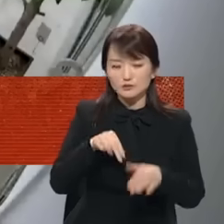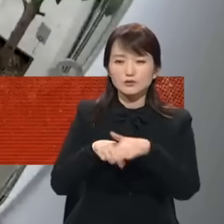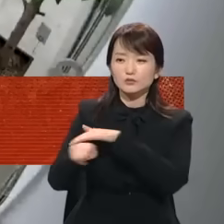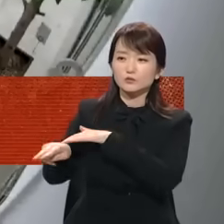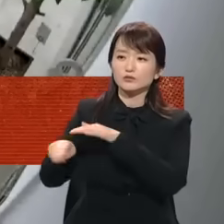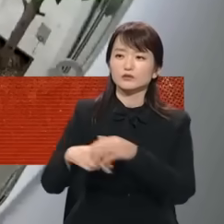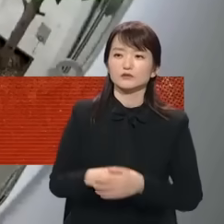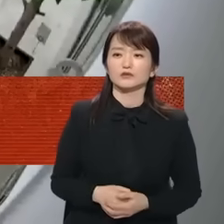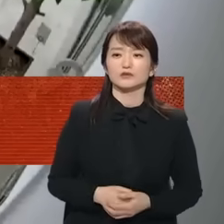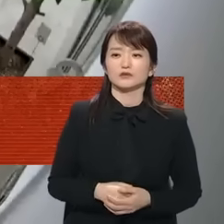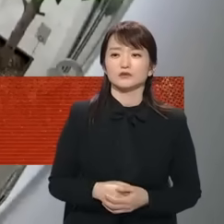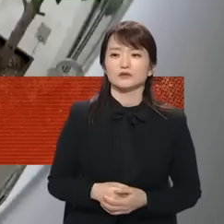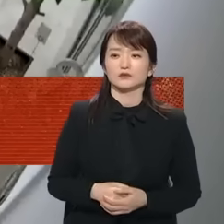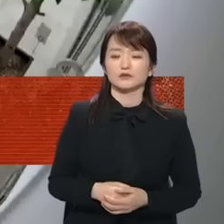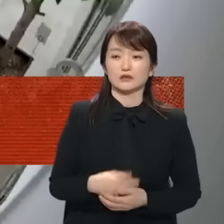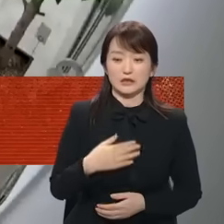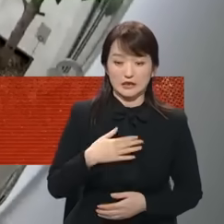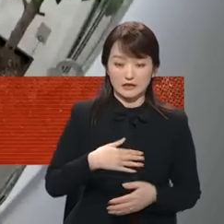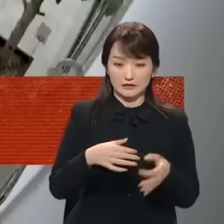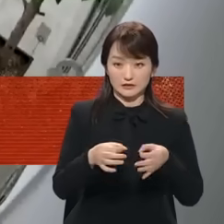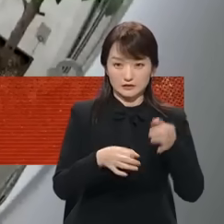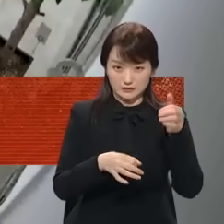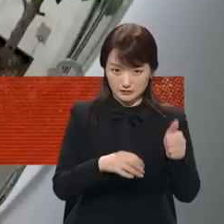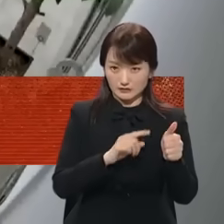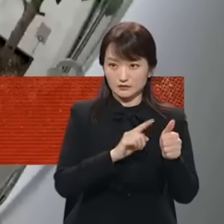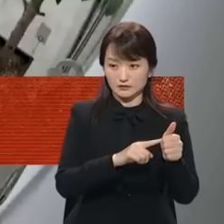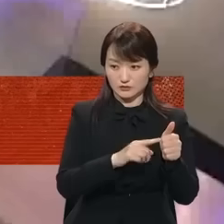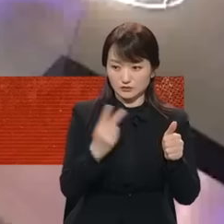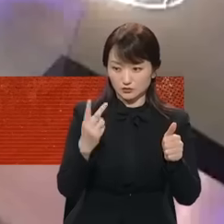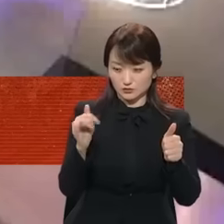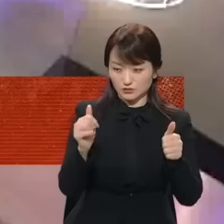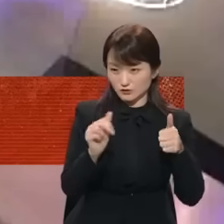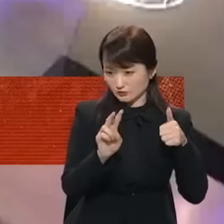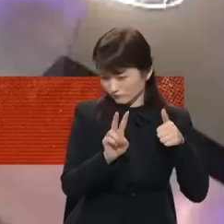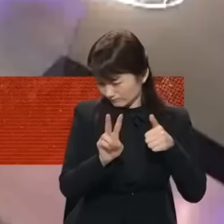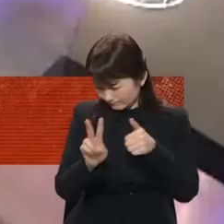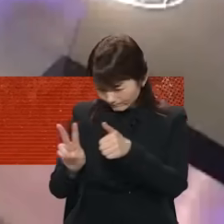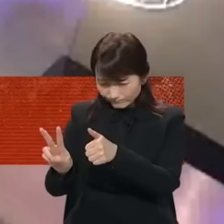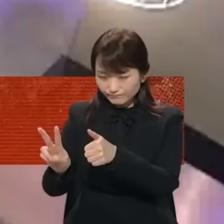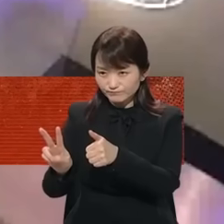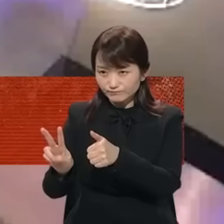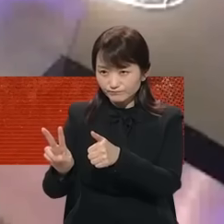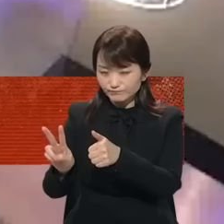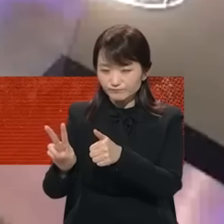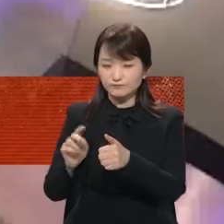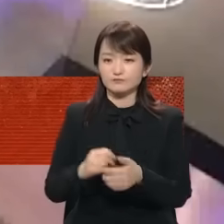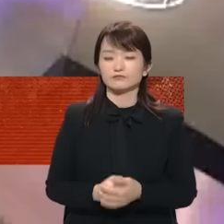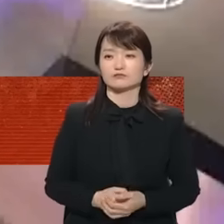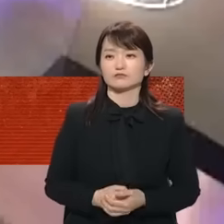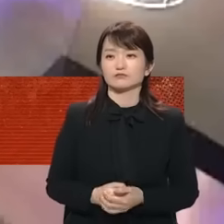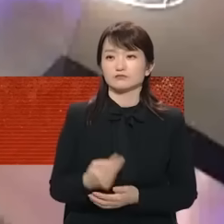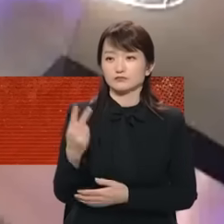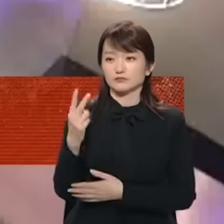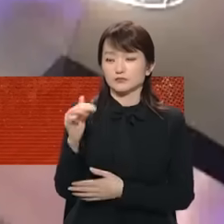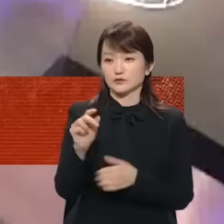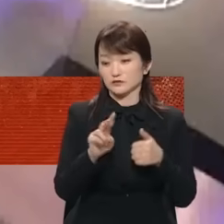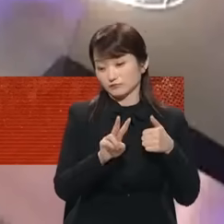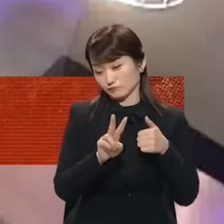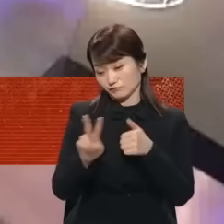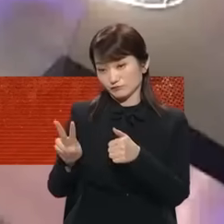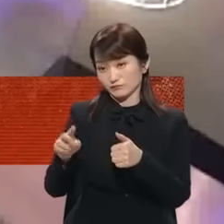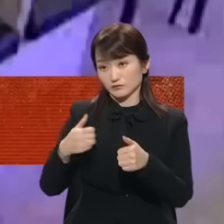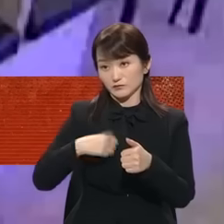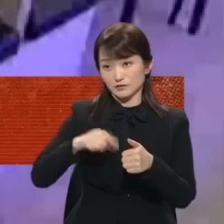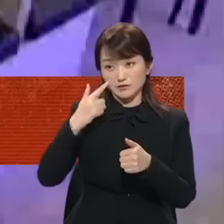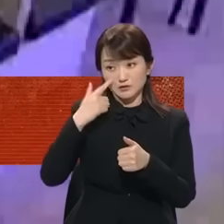했는데이 바로 알아차린 사장 그러니까 제보자가이 두 사람을 쫓아갑니다 그런데이 제보자에 따르면요 두 사람 쫓아가면서이 아들과